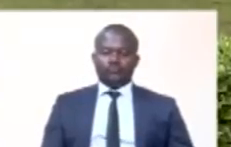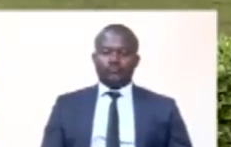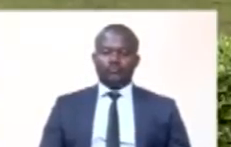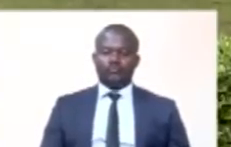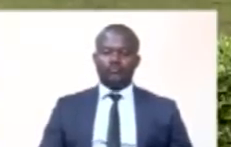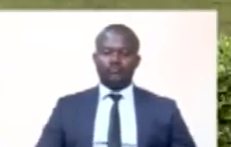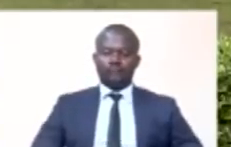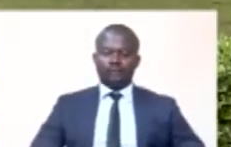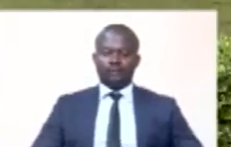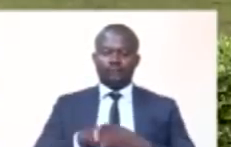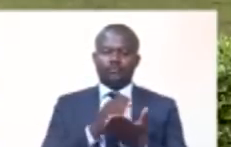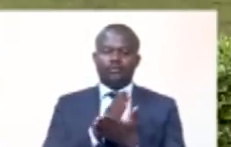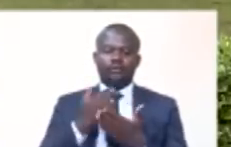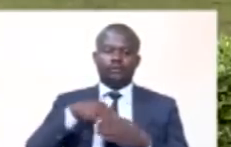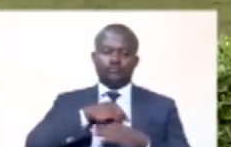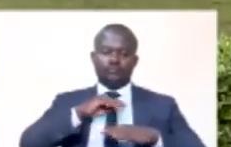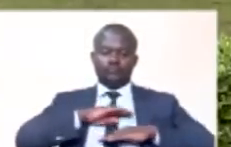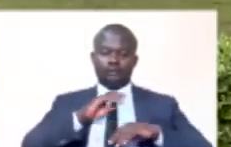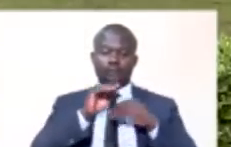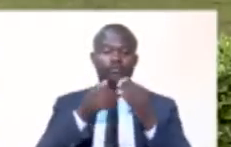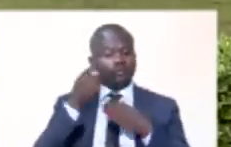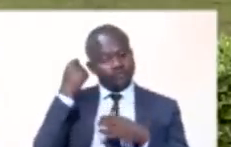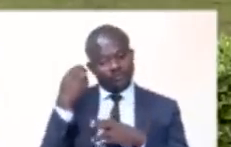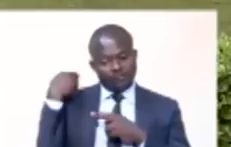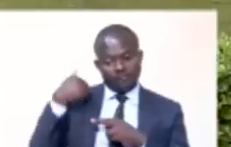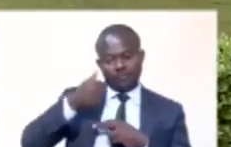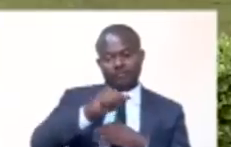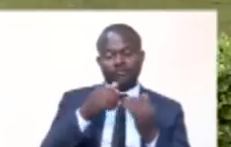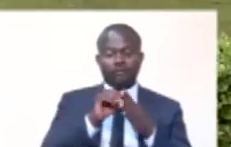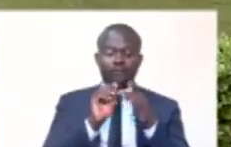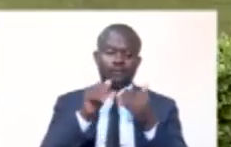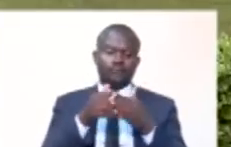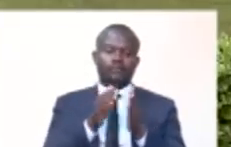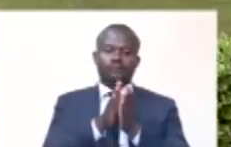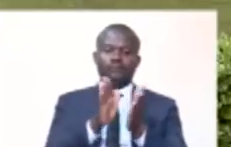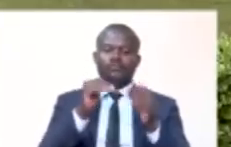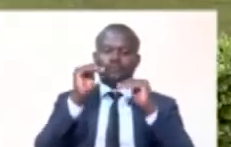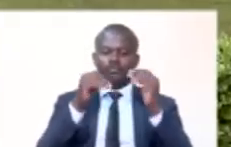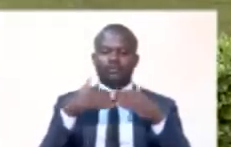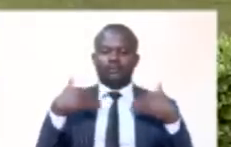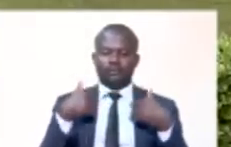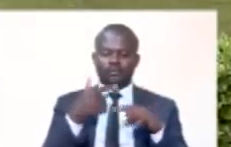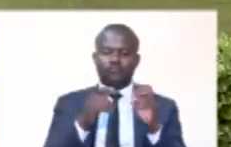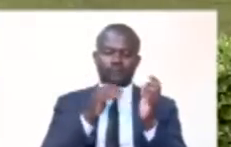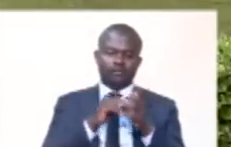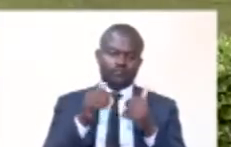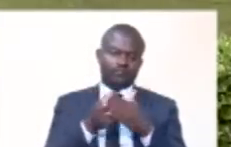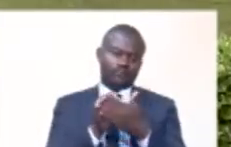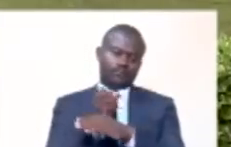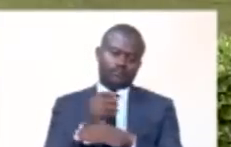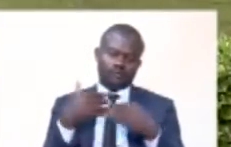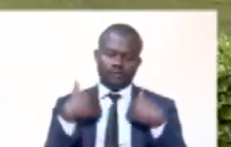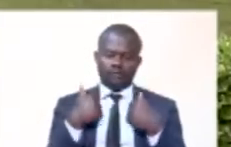Mu by'ukuri nanyuzwe n'uburyo abantu bose ubona babigize ibyabo, baba abaturage muri rusange, inzego z'ubuzima, ariko cyane cyane abajyanama